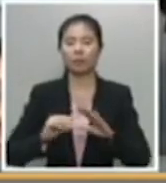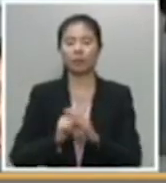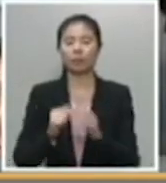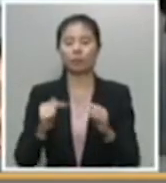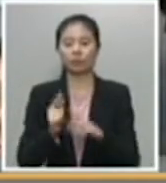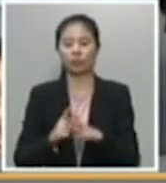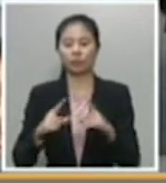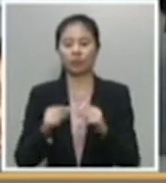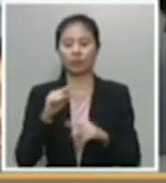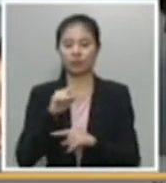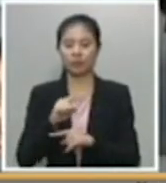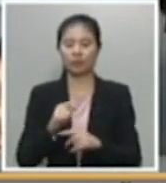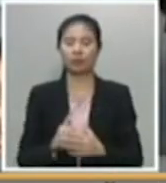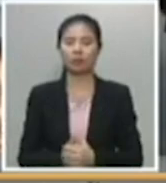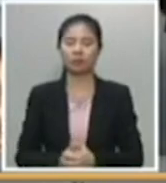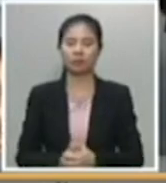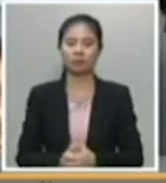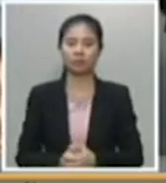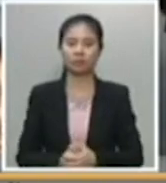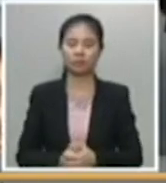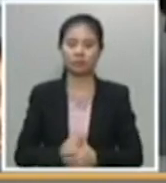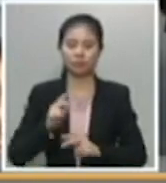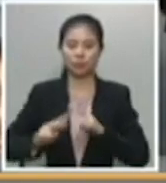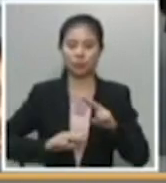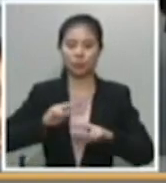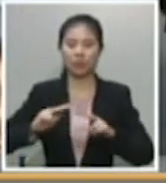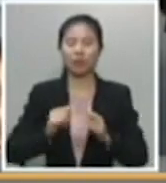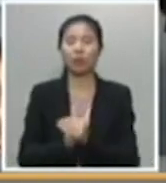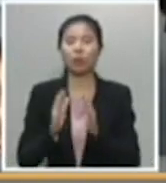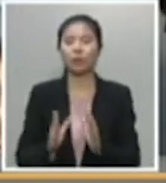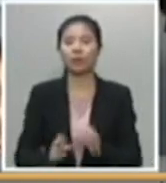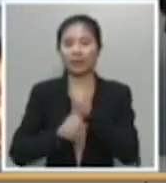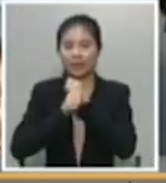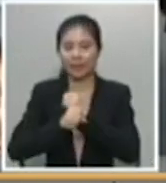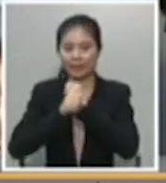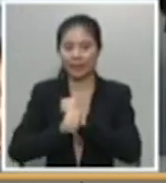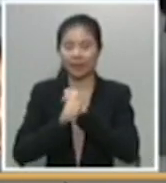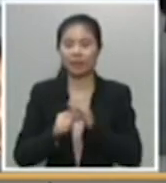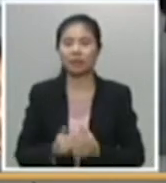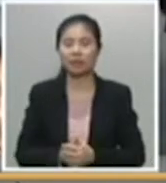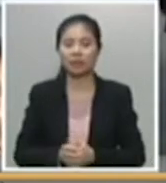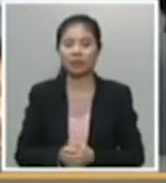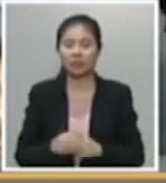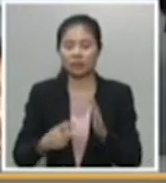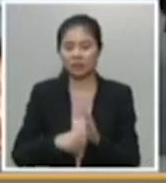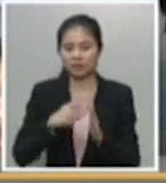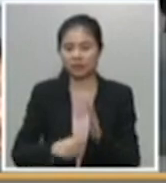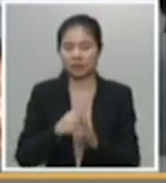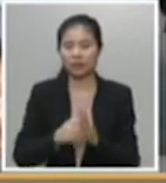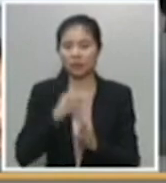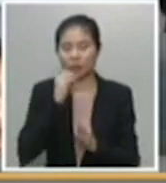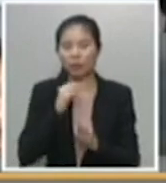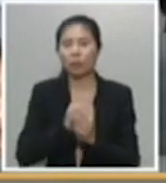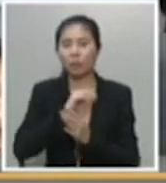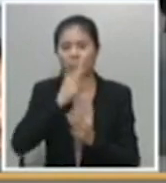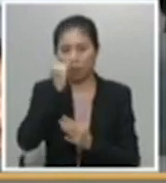เรื่องเดียวเลยนะครับก็คือเรื่องของการดูแลผู้สูงอายุสาเหตุที่หยิบยกประเด็นนี้ขึ้นมาเนี่ยก็เพราะเพื่อนๆสมา